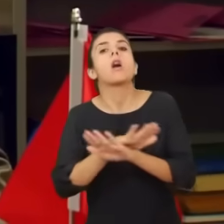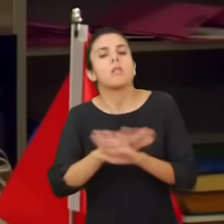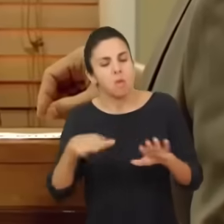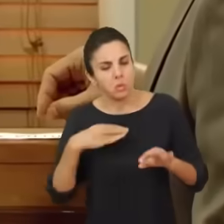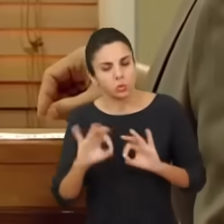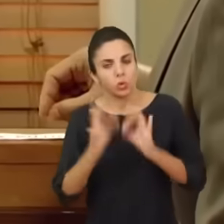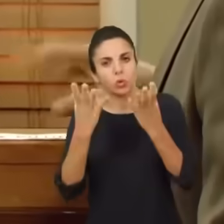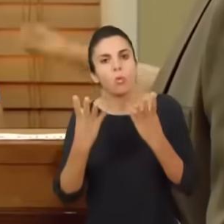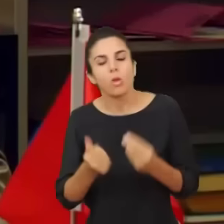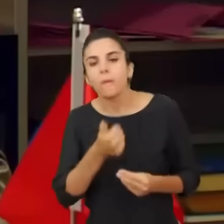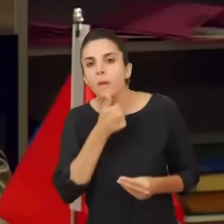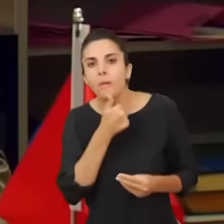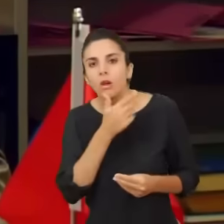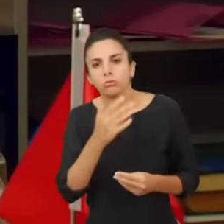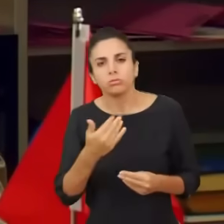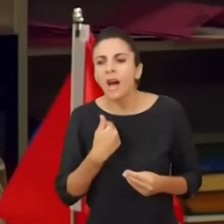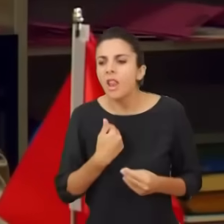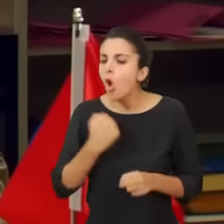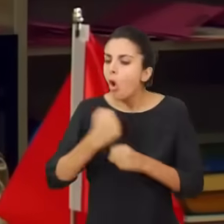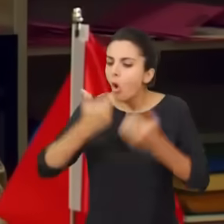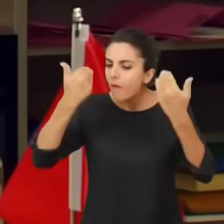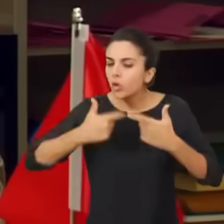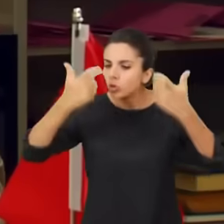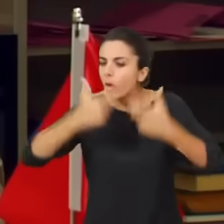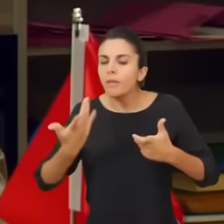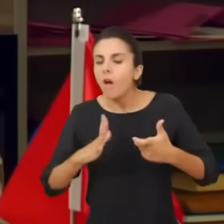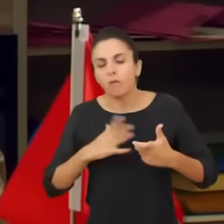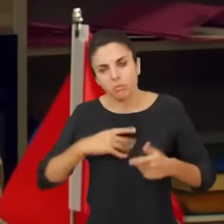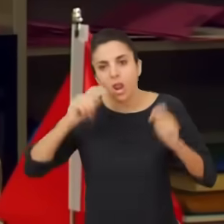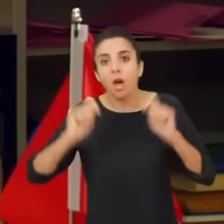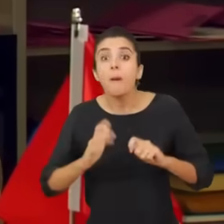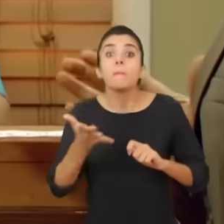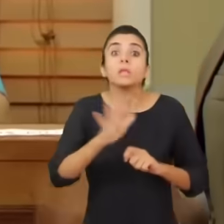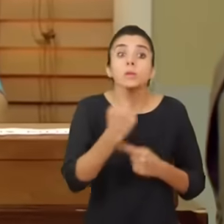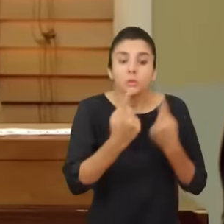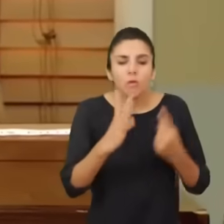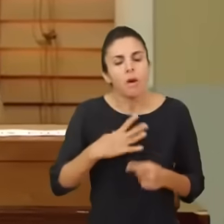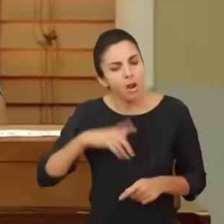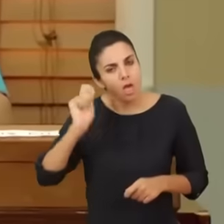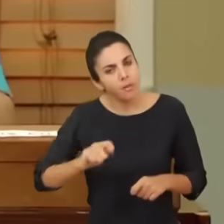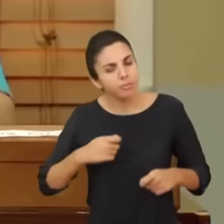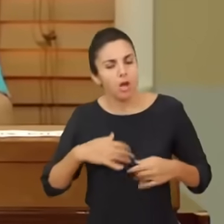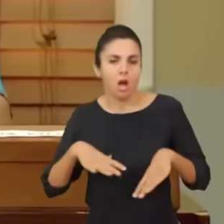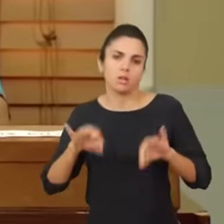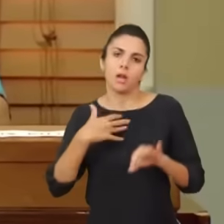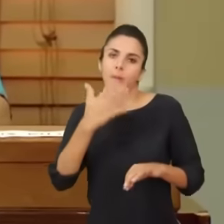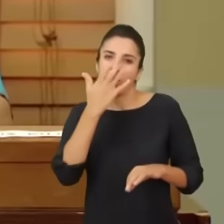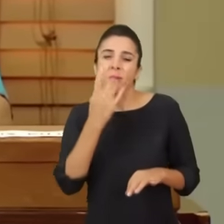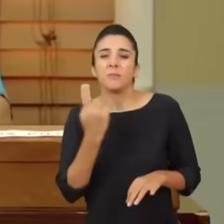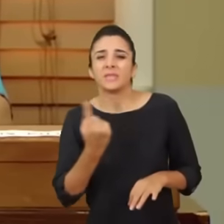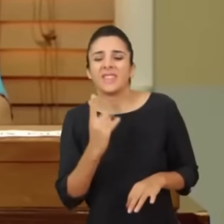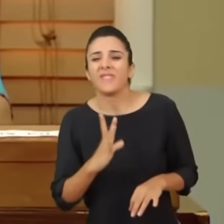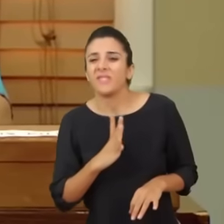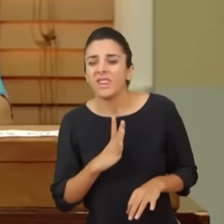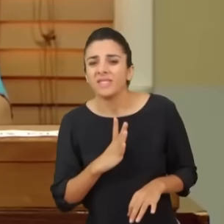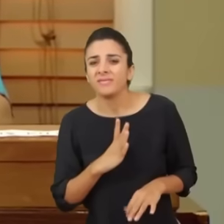işi hallettik Fehmi Baba. Biz üzerimize düşeni yaptık. Daha başka bir şey varsa onu da yapmaya hazırız. Ya bir de bir bu